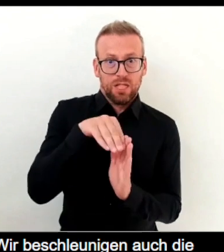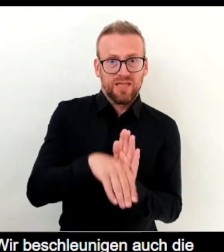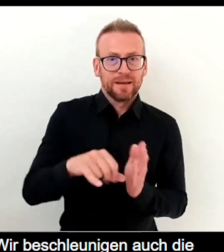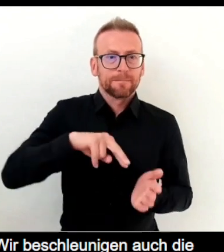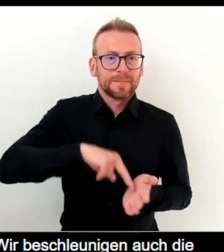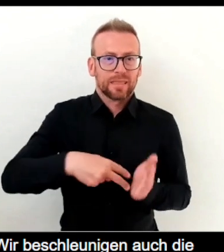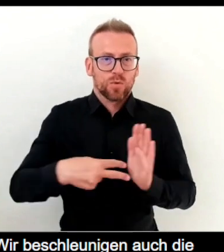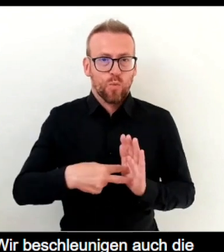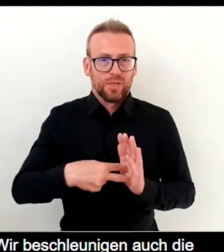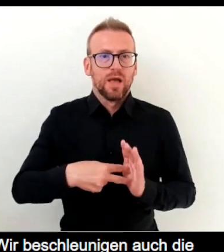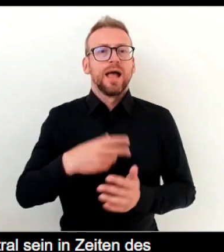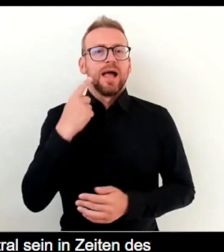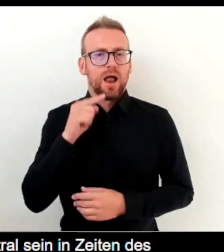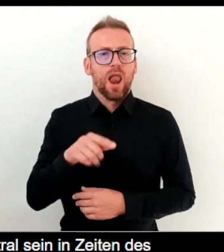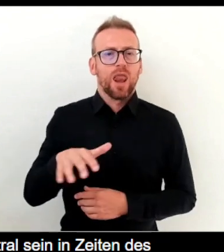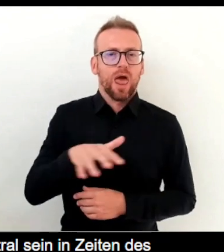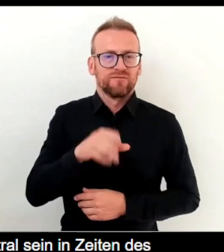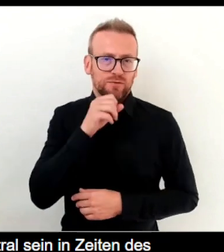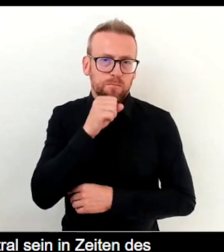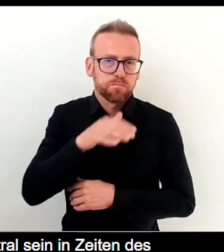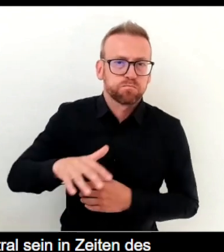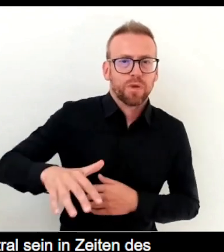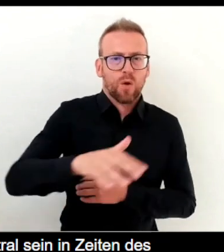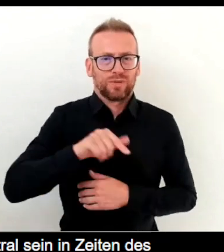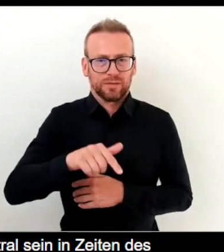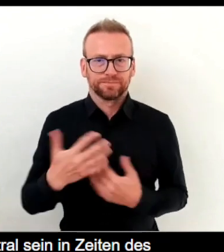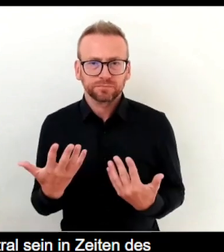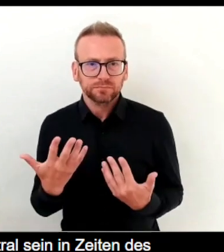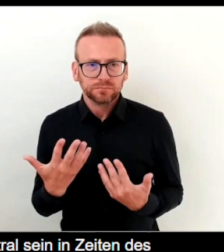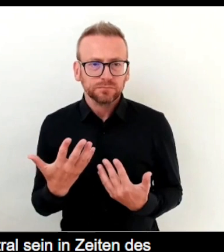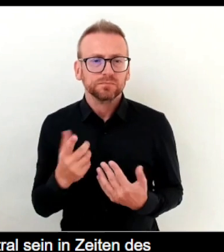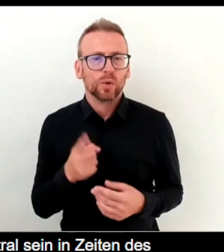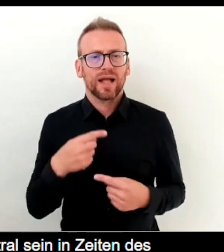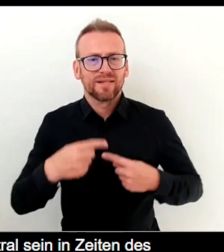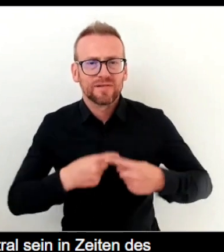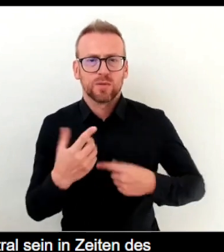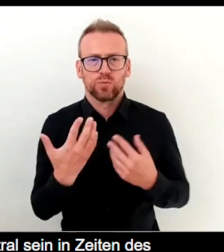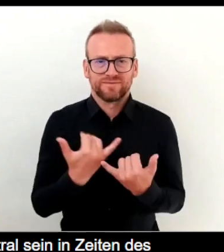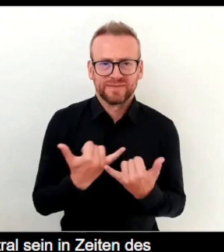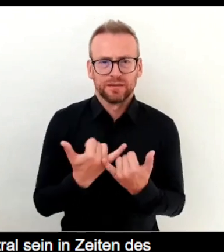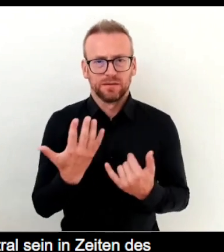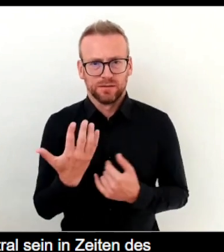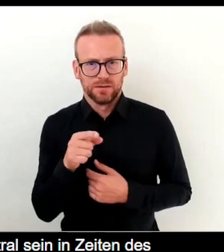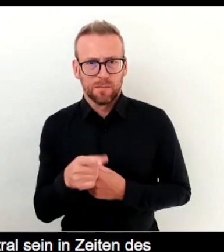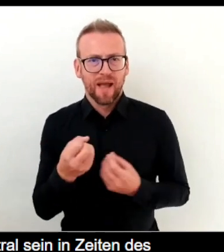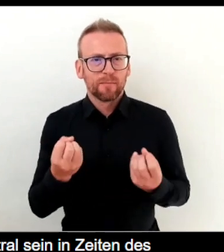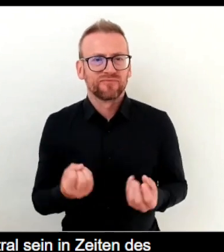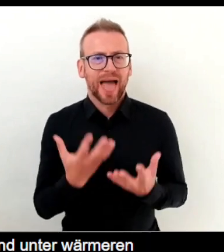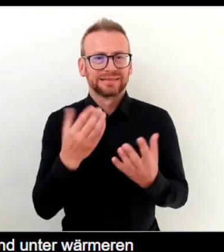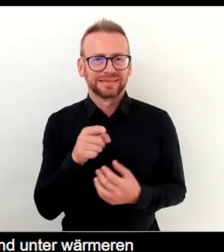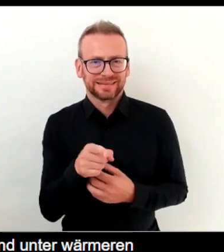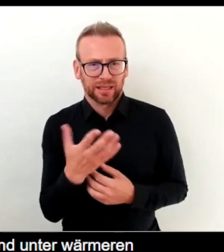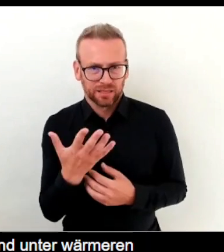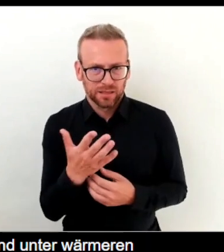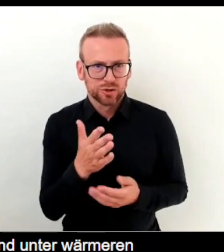Chancen eröffnen. Das gilt insbesondere für innovationsstarke Regionen wie Bayern. Und hier mache ich einen Punkt. Und danke